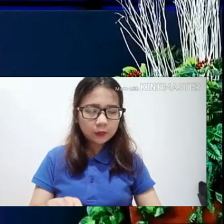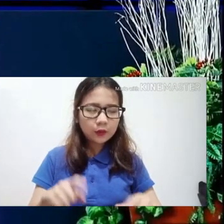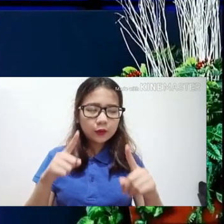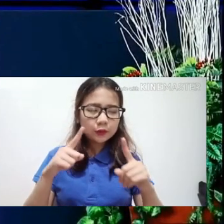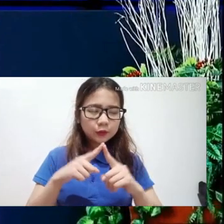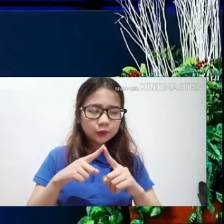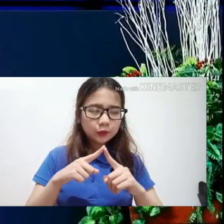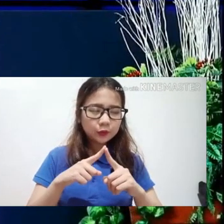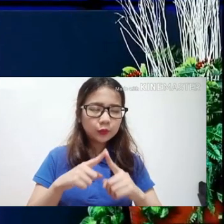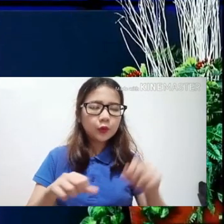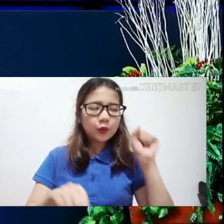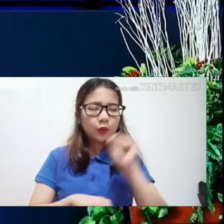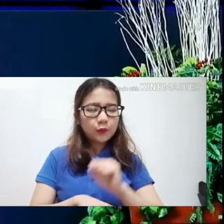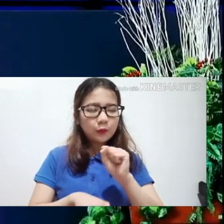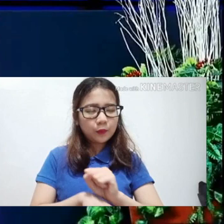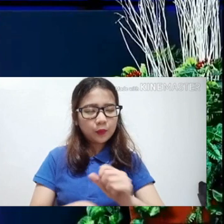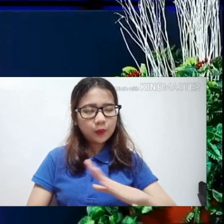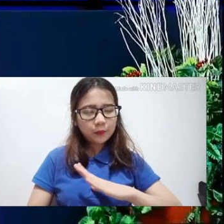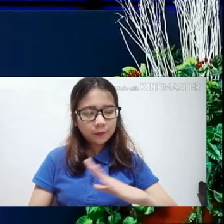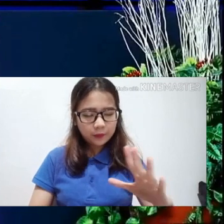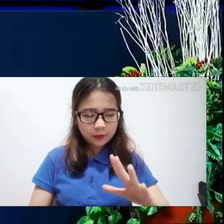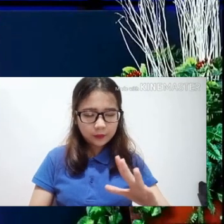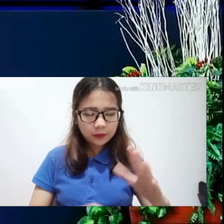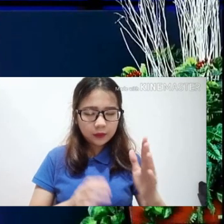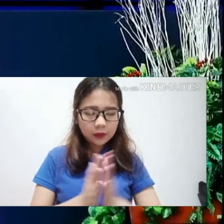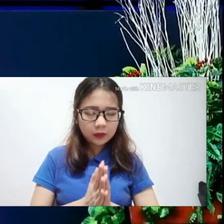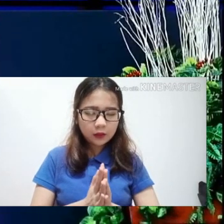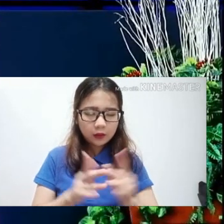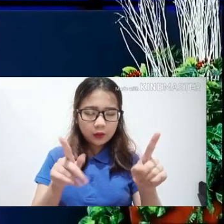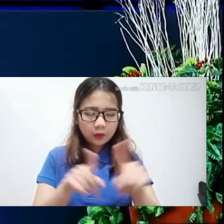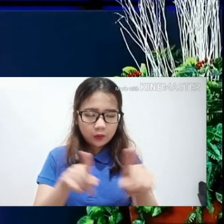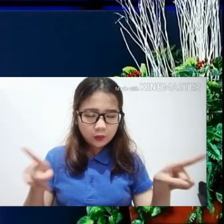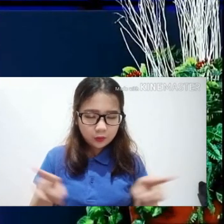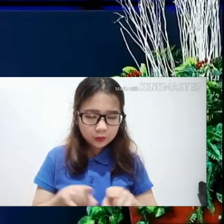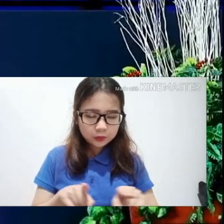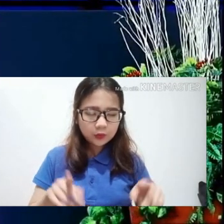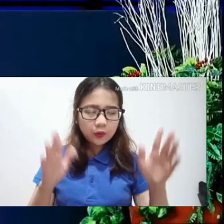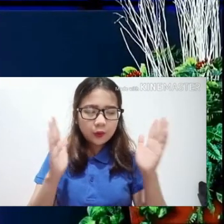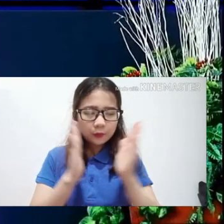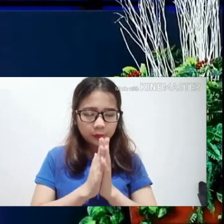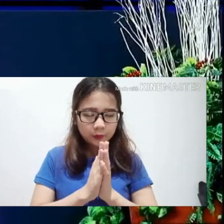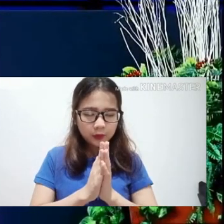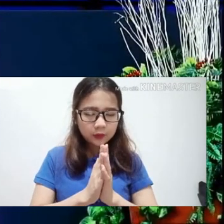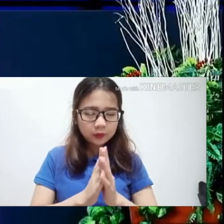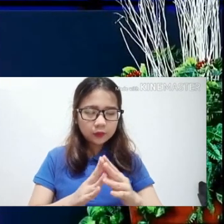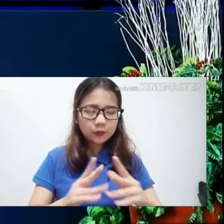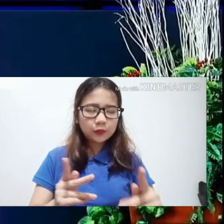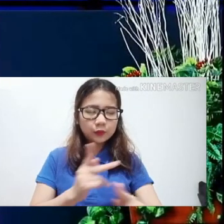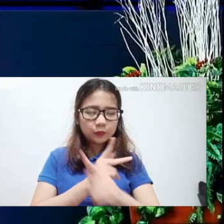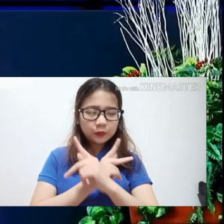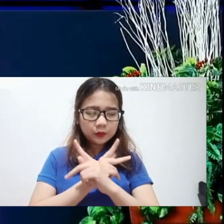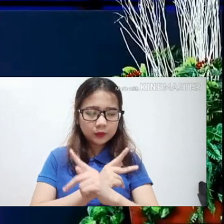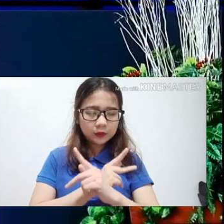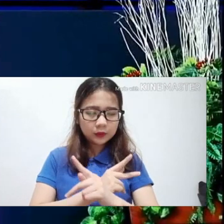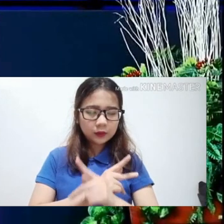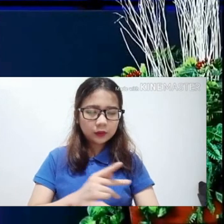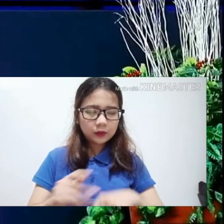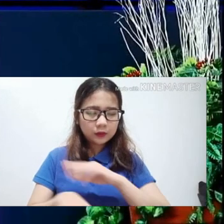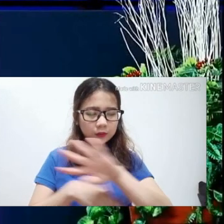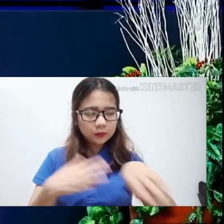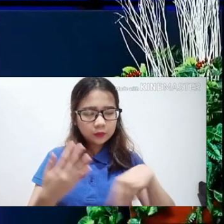render appropriate services sa mga taong nangangailangan nito. Dalangin po namin ang inyong patuloy na pag-iingat at pagsama sa